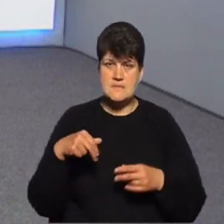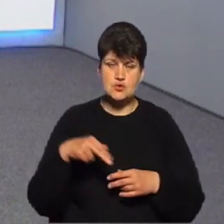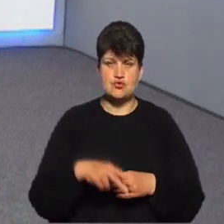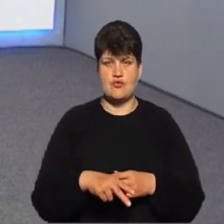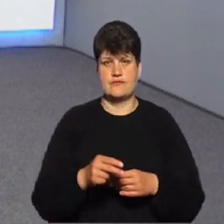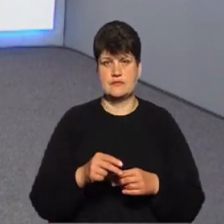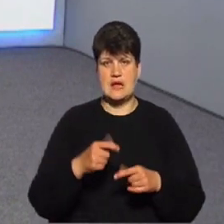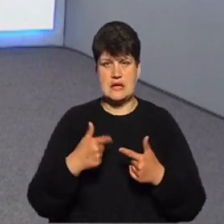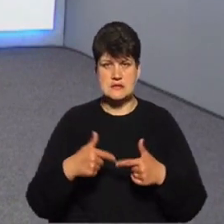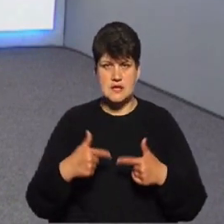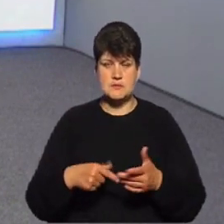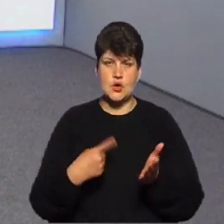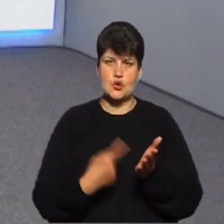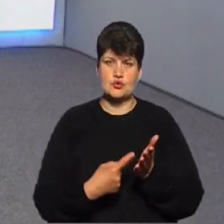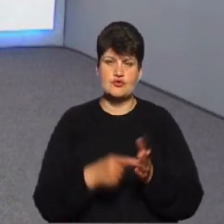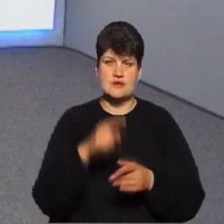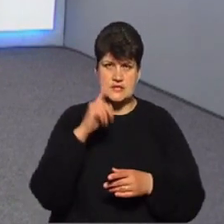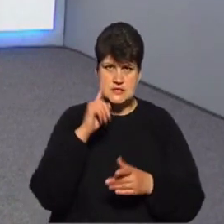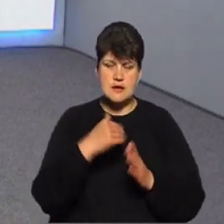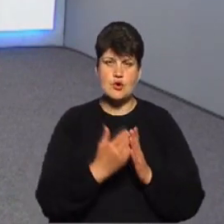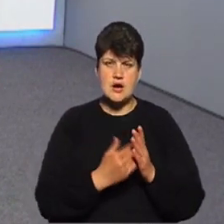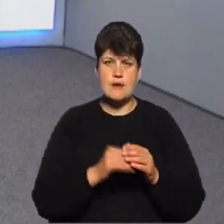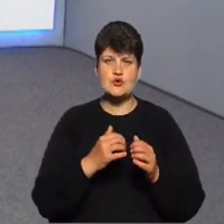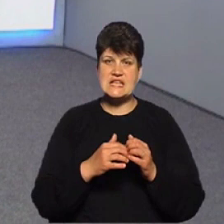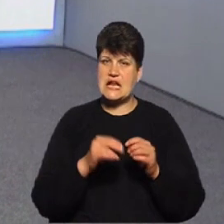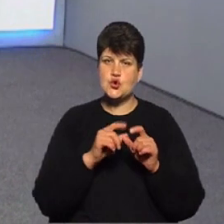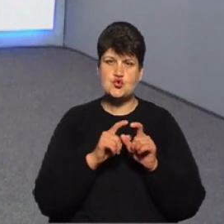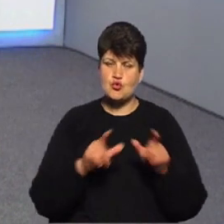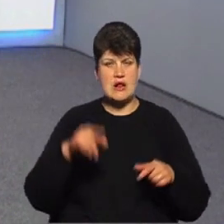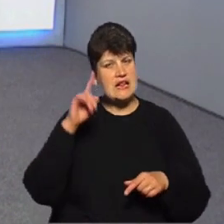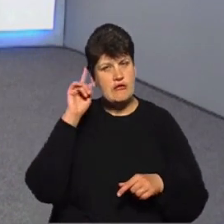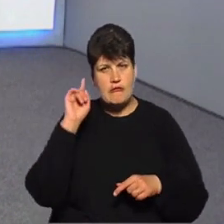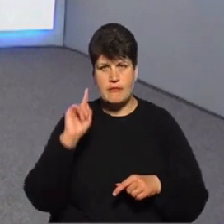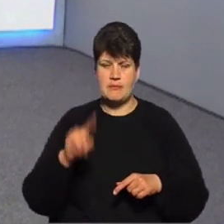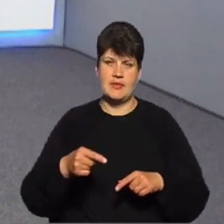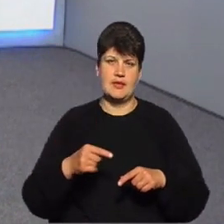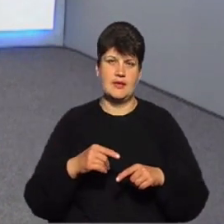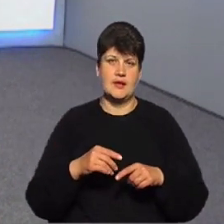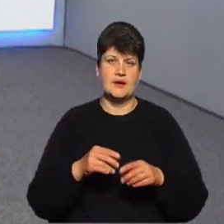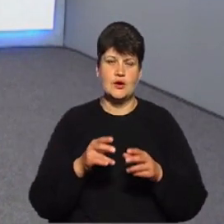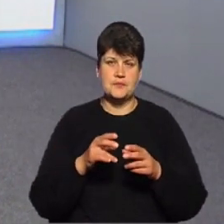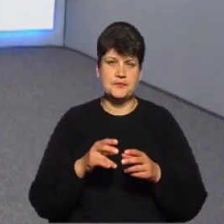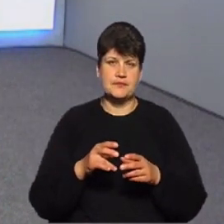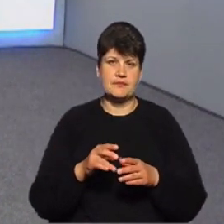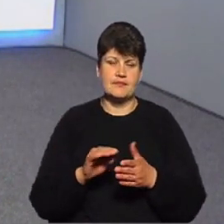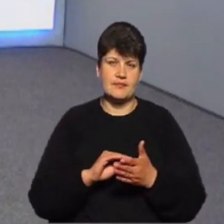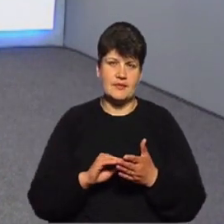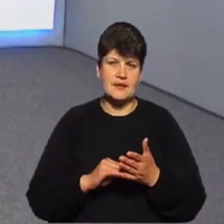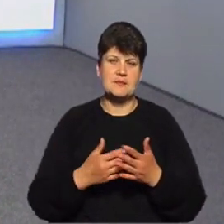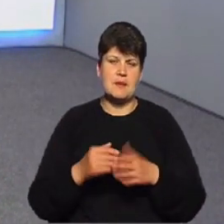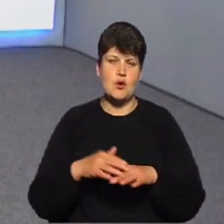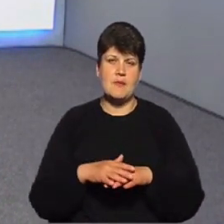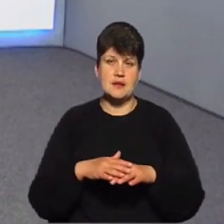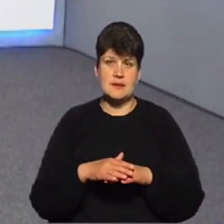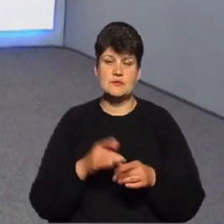тестування і доказав, що він знає програму середньої школи і вміє розв'язувати ті самі задачі, бо йде мова конкретно про